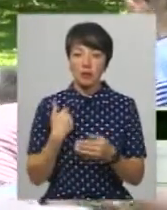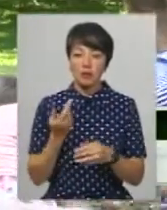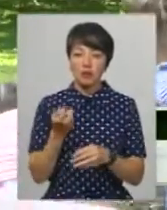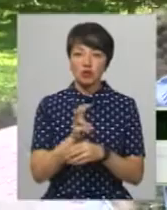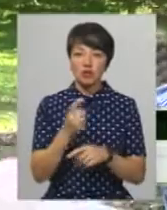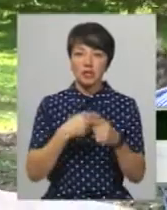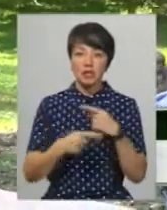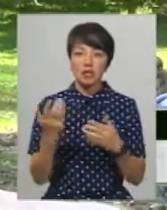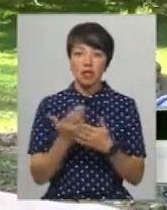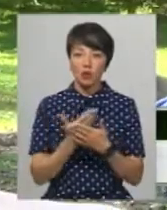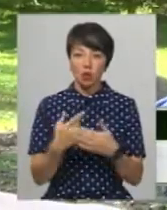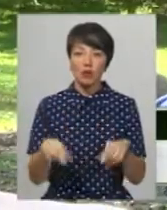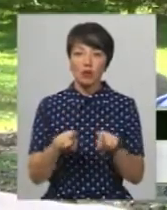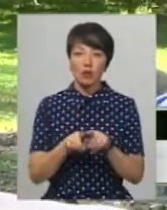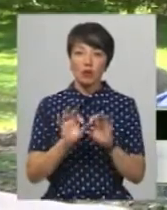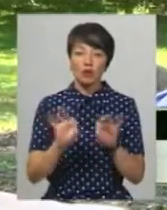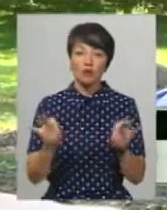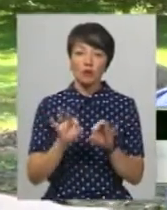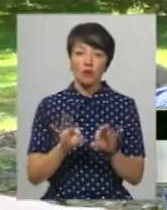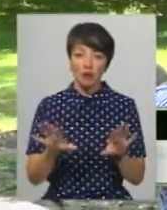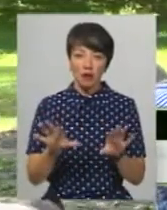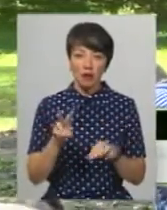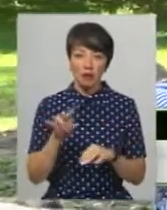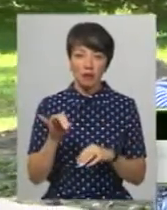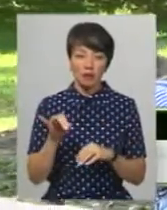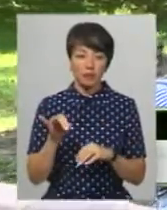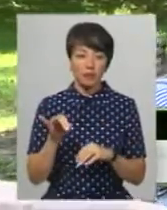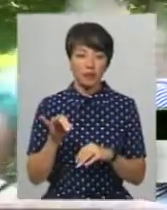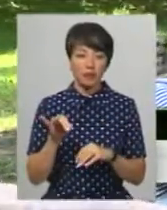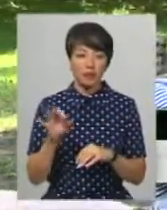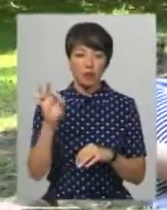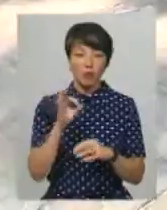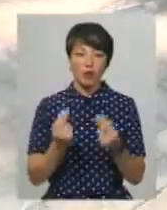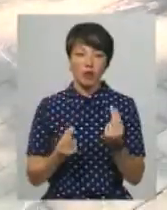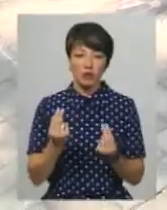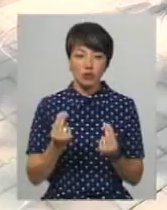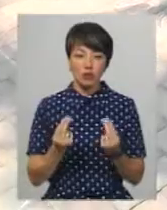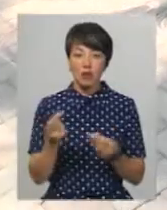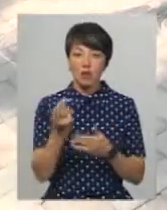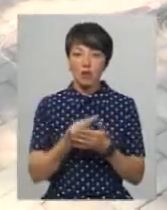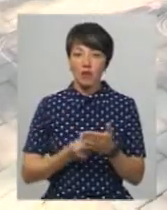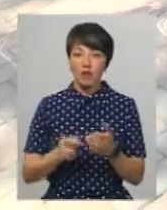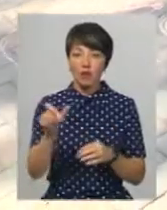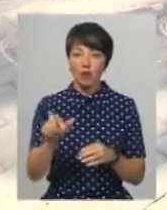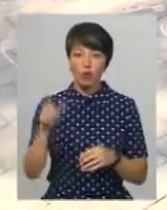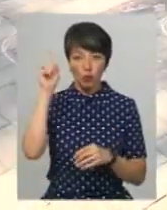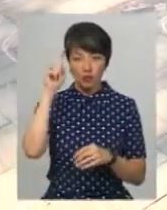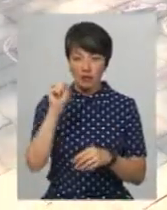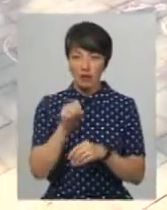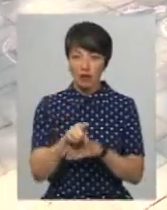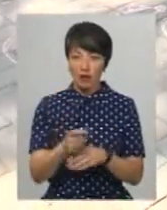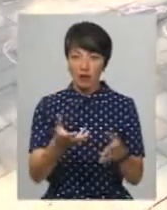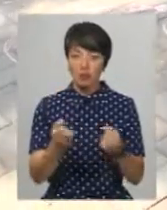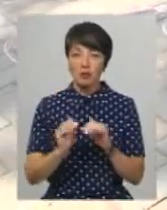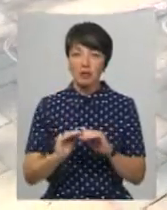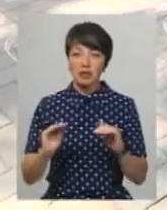кіно і там розповідали про іграшки. Намалювати героя мультфільму – завдання, яке